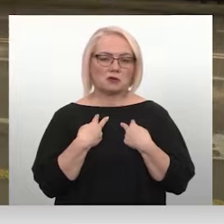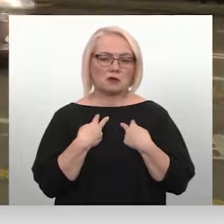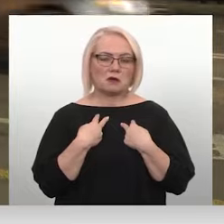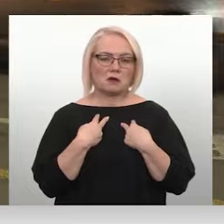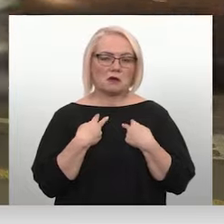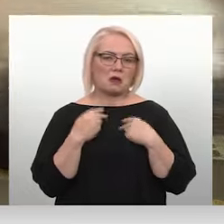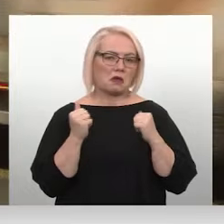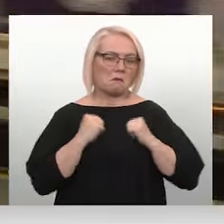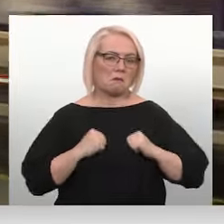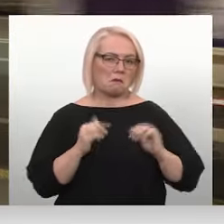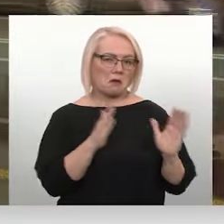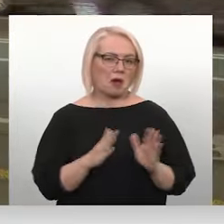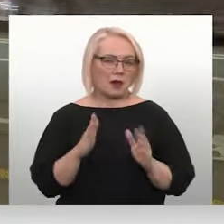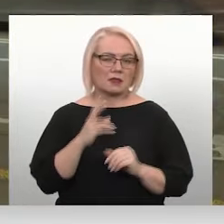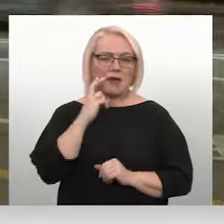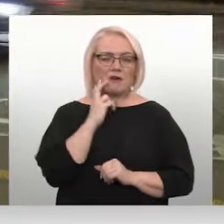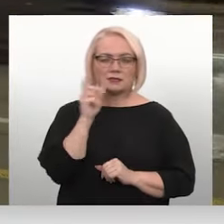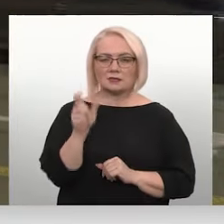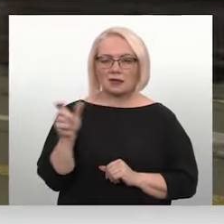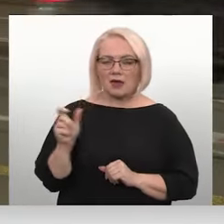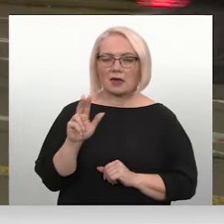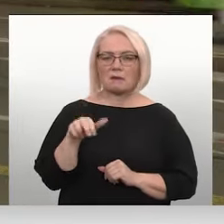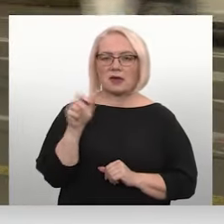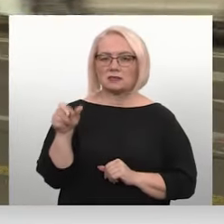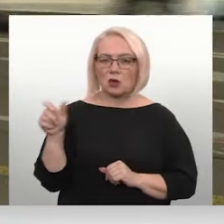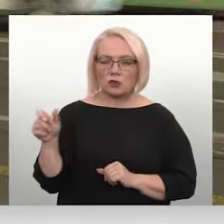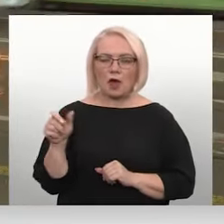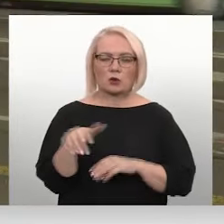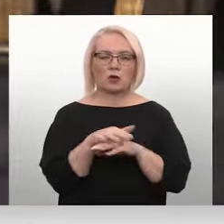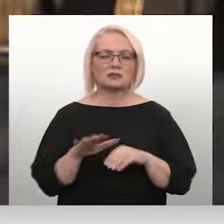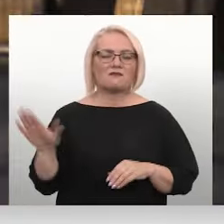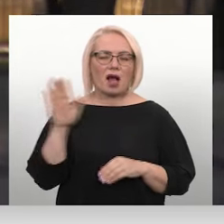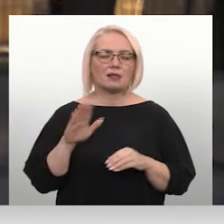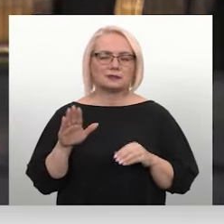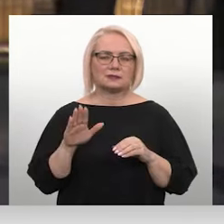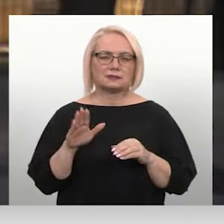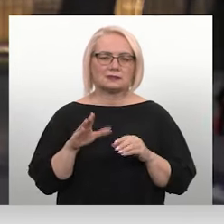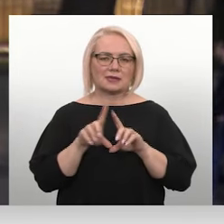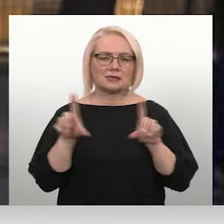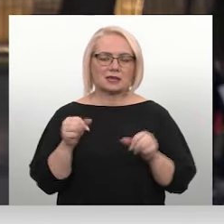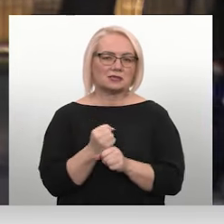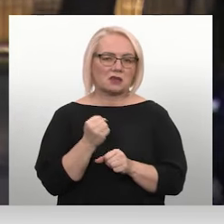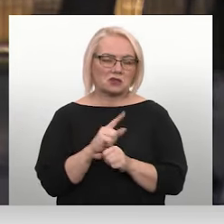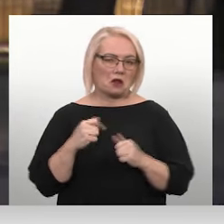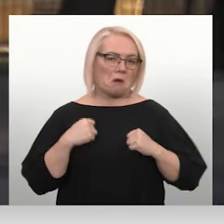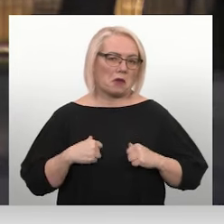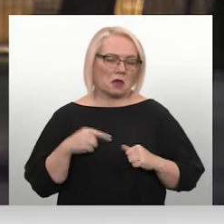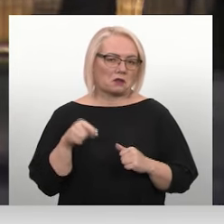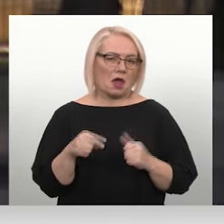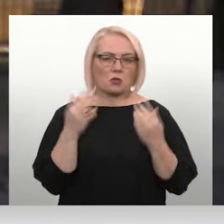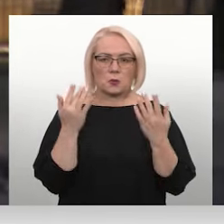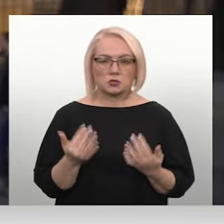mērana. Vecākās paaudzes cilvēki pensionāri un publiskajā sektorā strādājošie, vismaz no tiem, ko mēs uzrunājām, gluži vai apmierināti jūtas ar